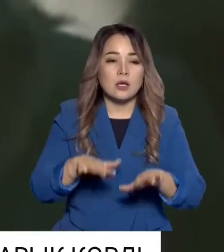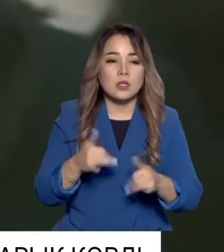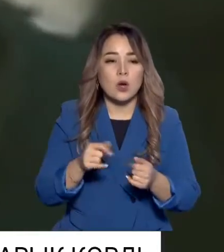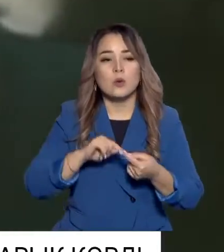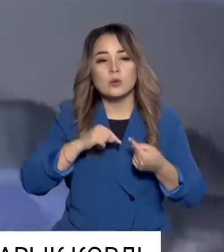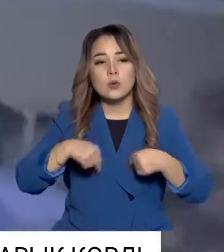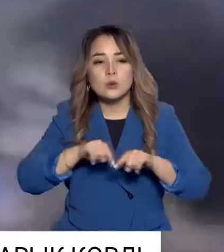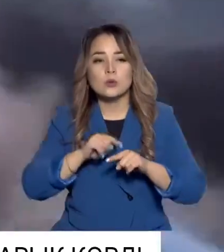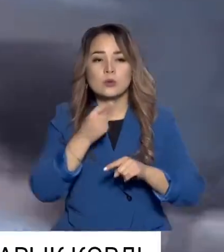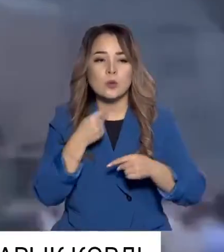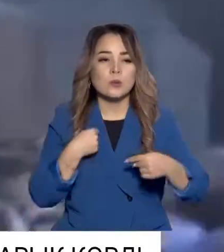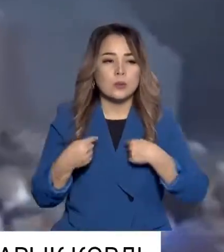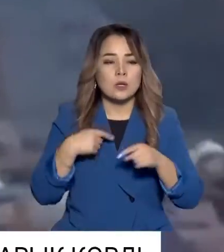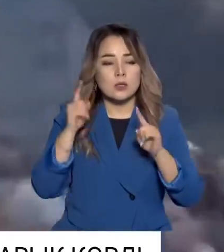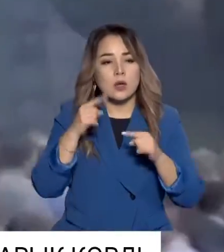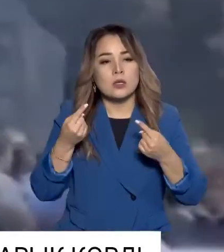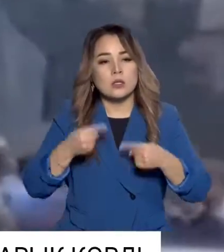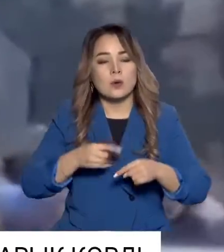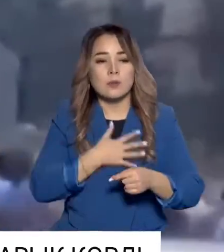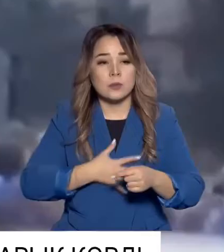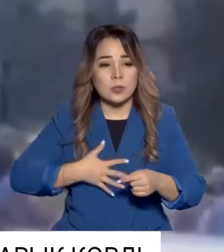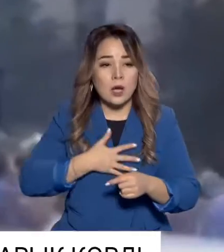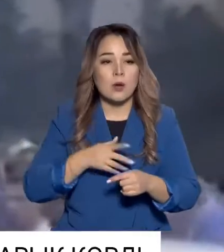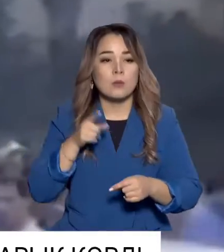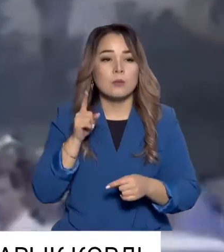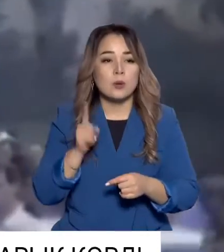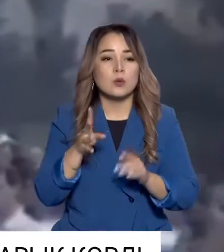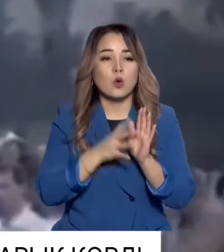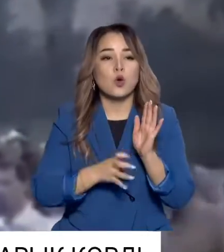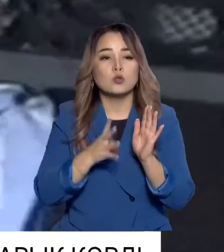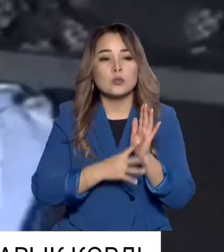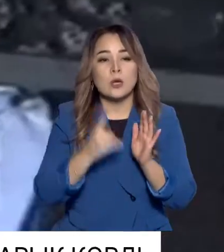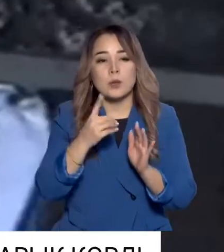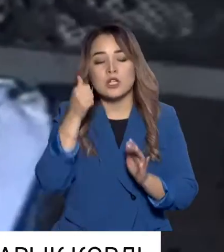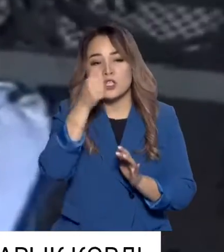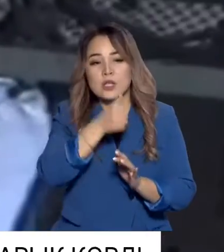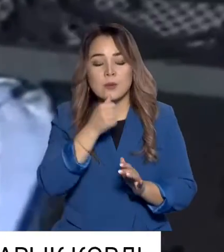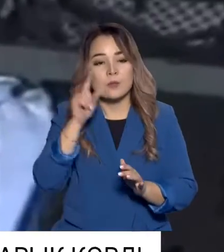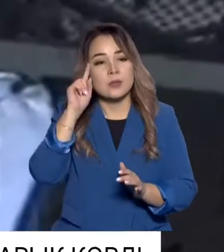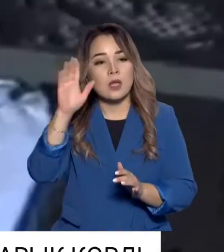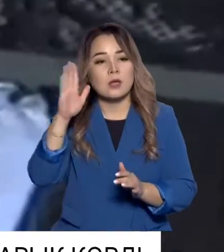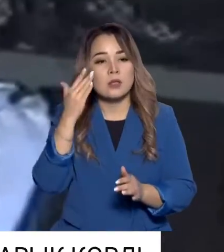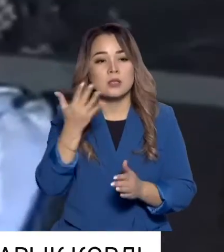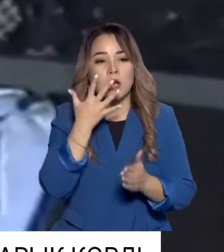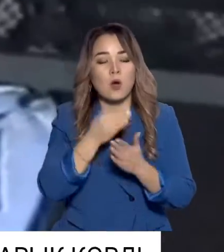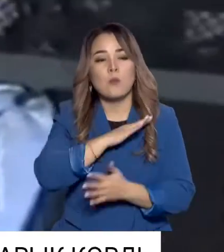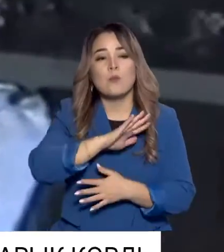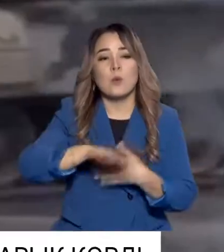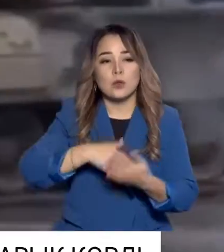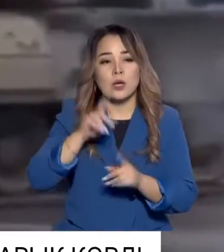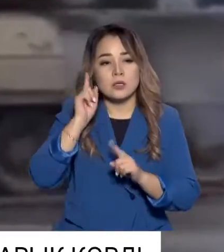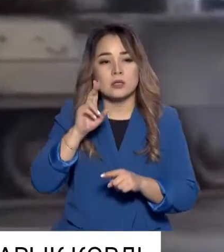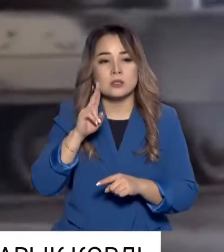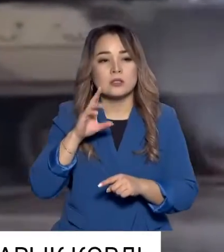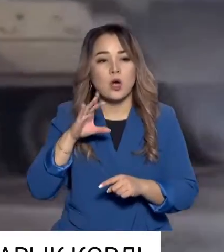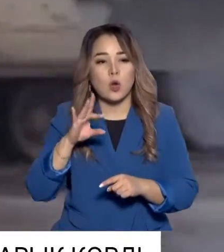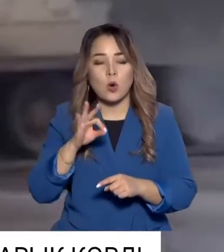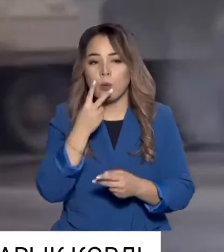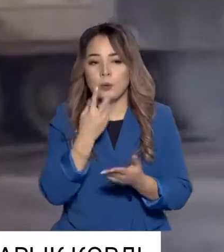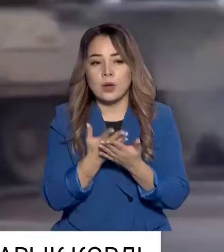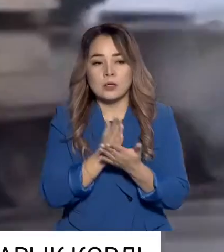тығырыққа тіреді. Түбі берекесіздік. Сөйте келе 1991 жылы әйгілі тамыз бүлігі болып, КСРО дәрменсіздігін